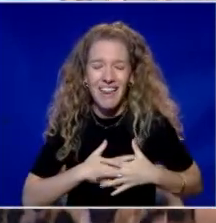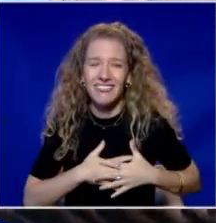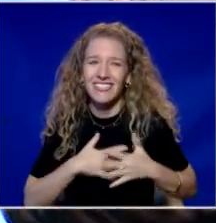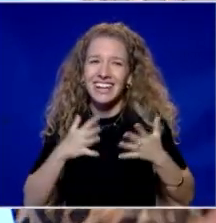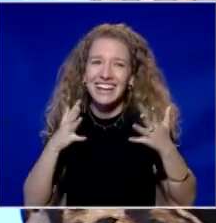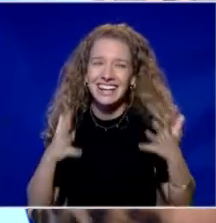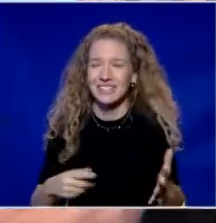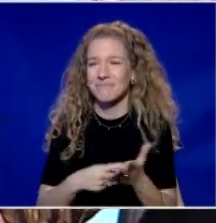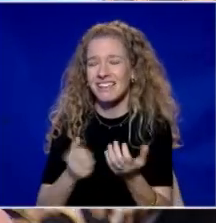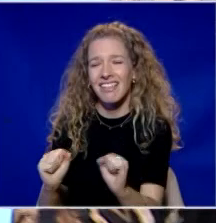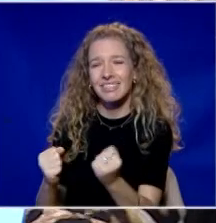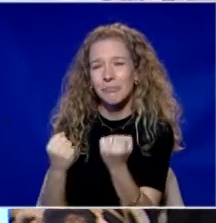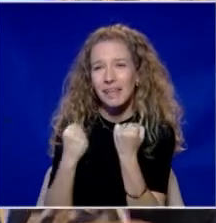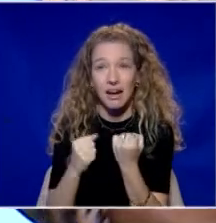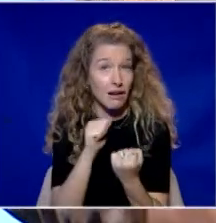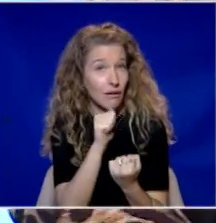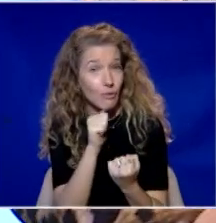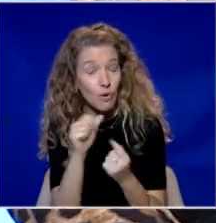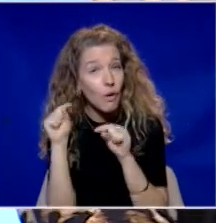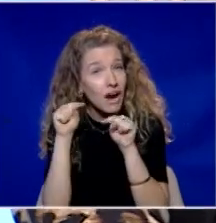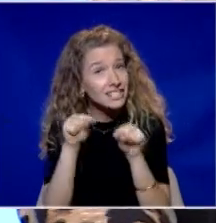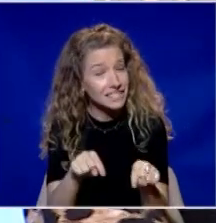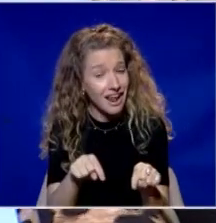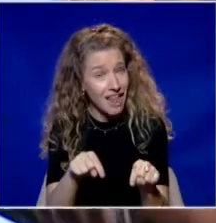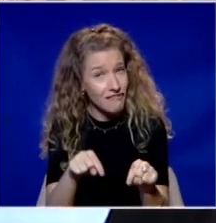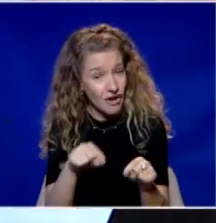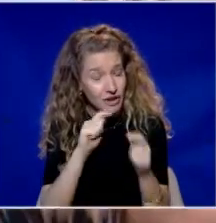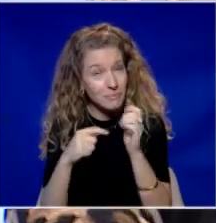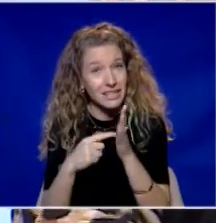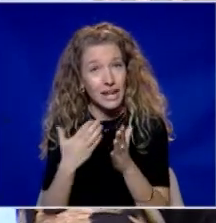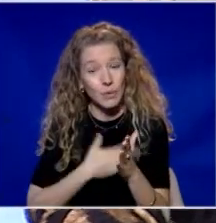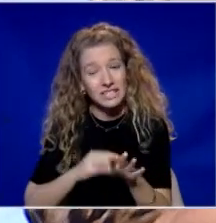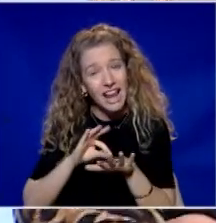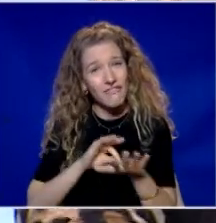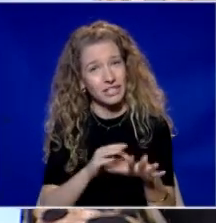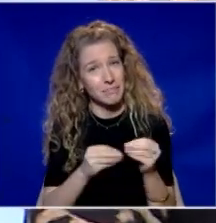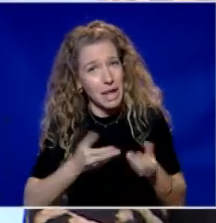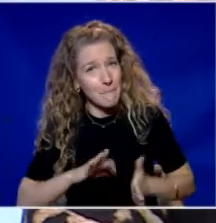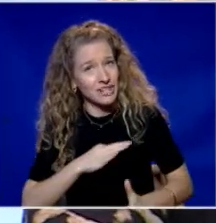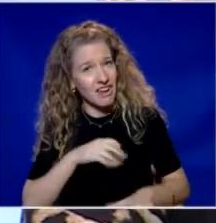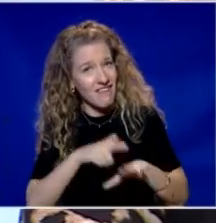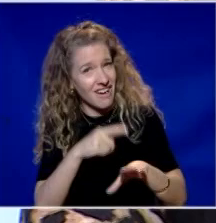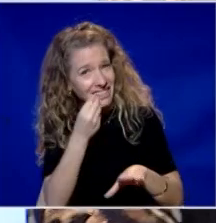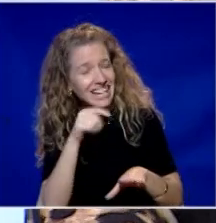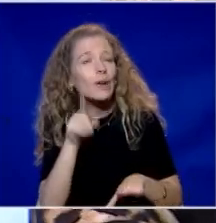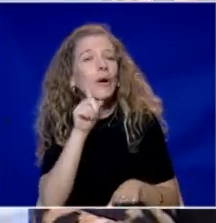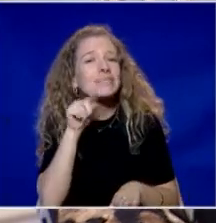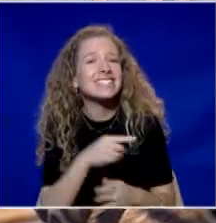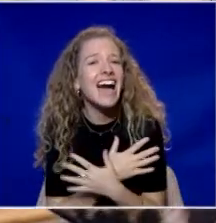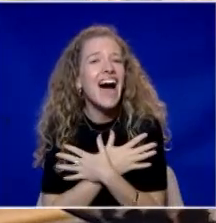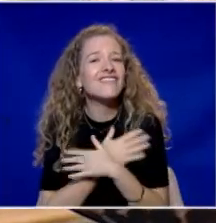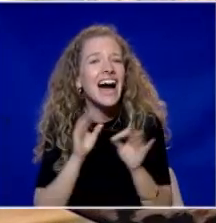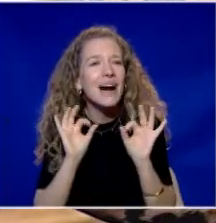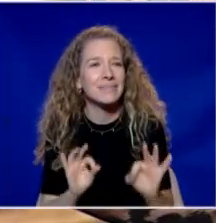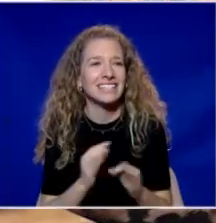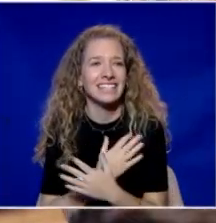בגלל התמיכה. הנה, הוא לא רצה להגיע אליכם, כי הוא רצה לבוא איתי להפרעת אכילה, ללוות אותי. זה נקרא אהבה. אהבה אמיתית